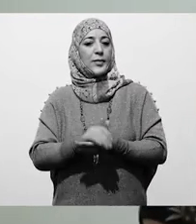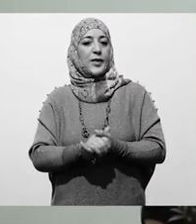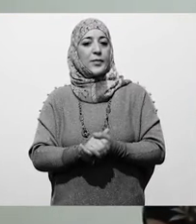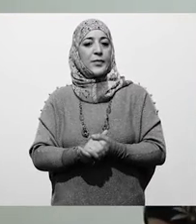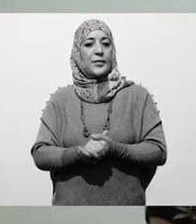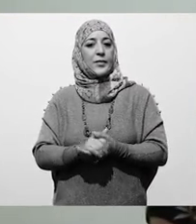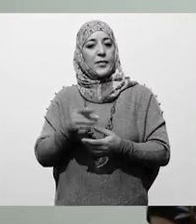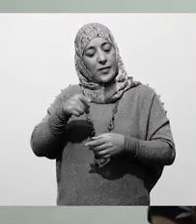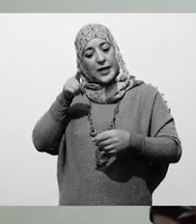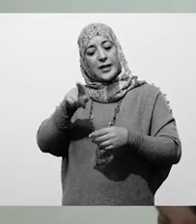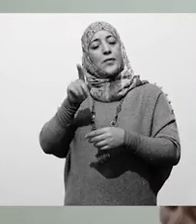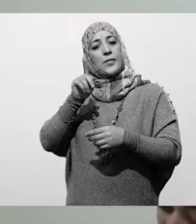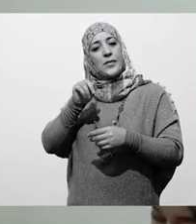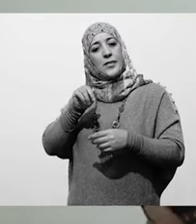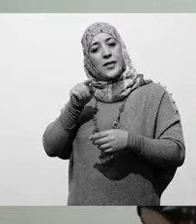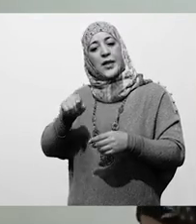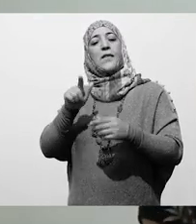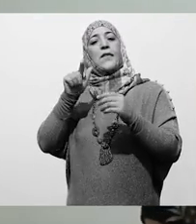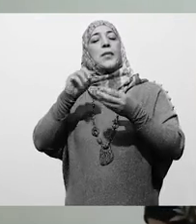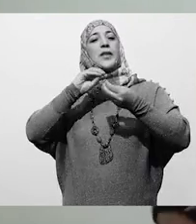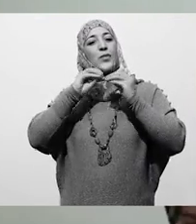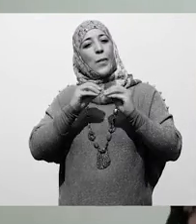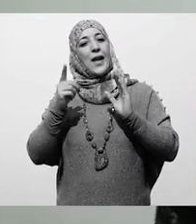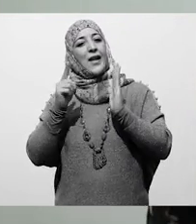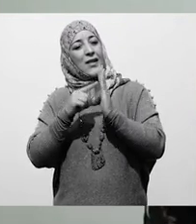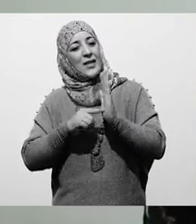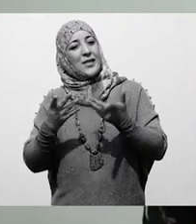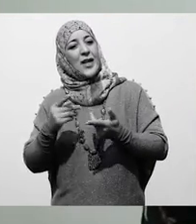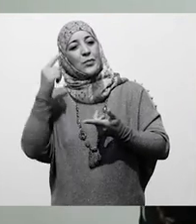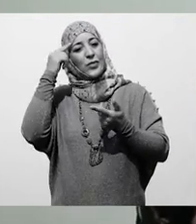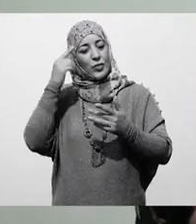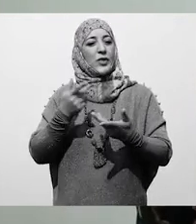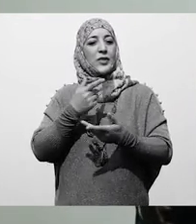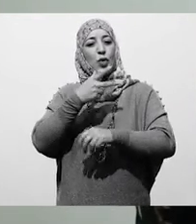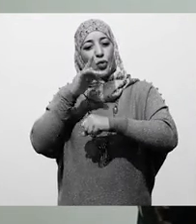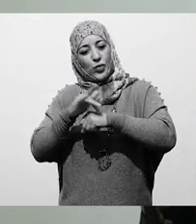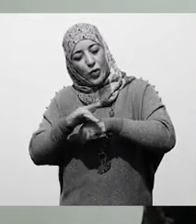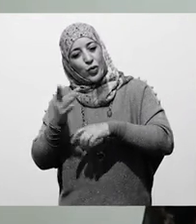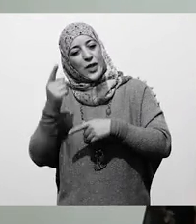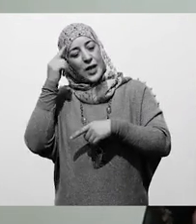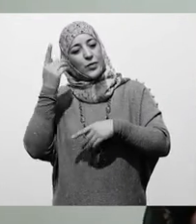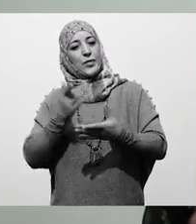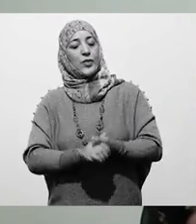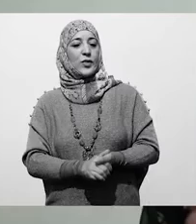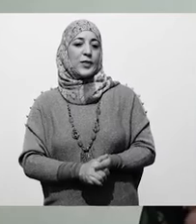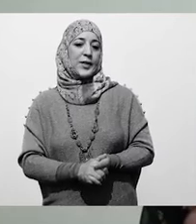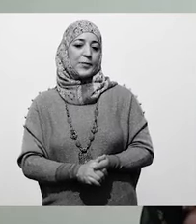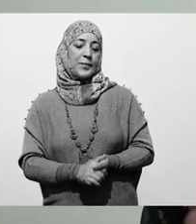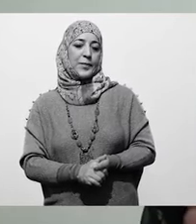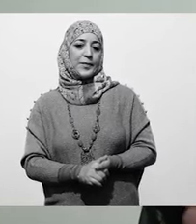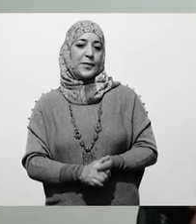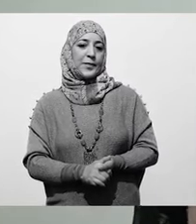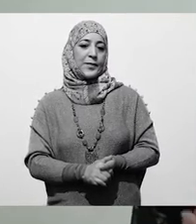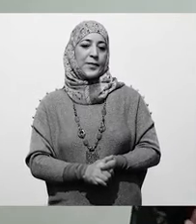Mais on n'a rien trouvé de grave, juste ils ont dit qu'il a problème psychomoteur,